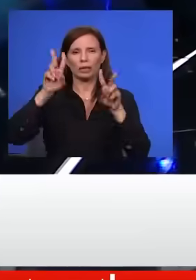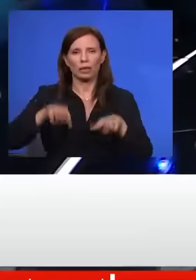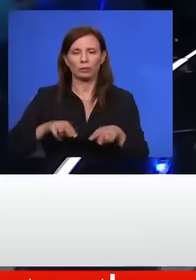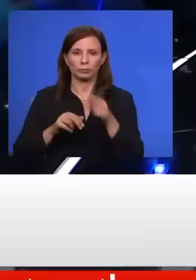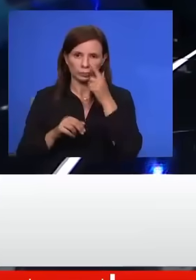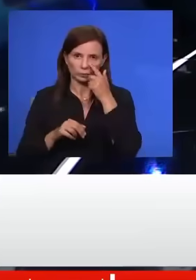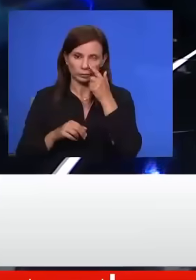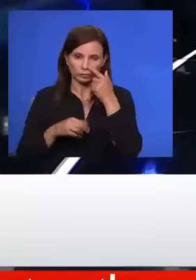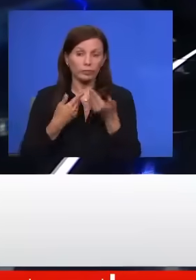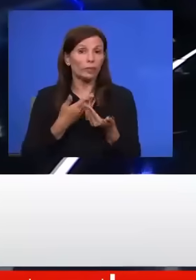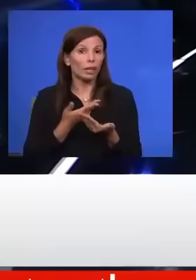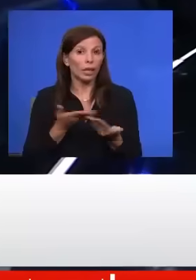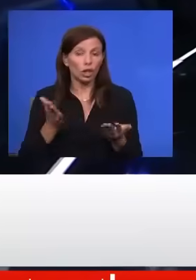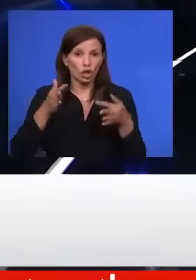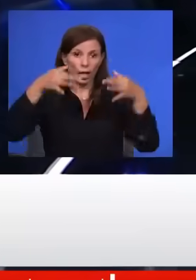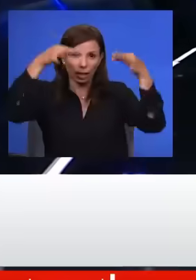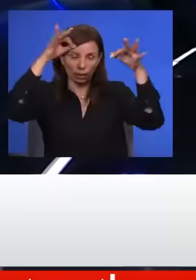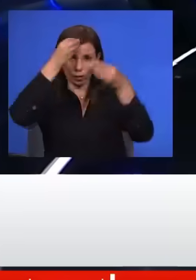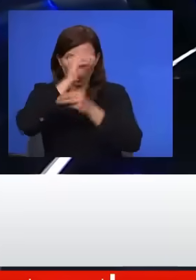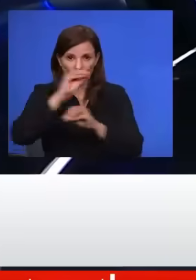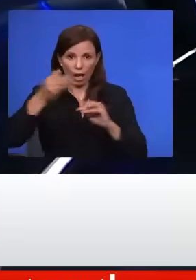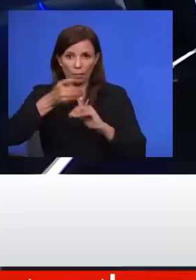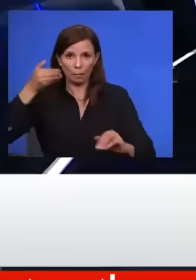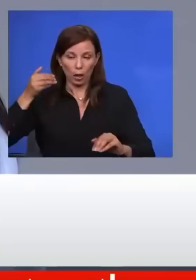שמנסים לחסל מישהו, אחרת עושים הקש בגג. כל פעם